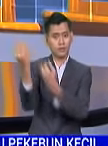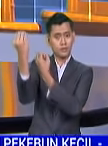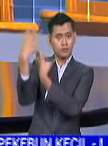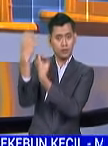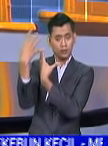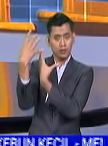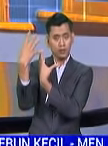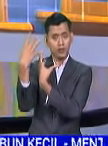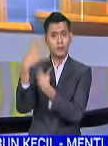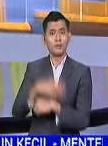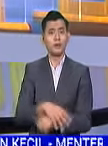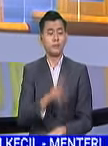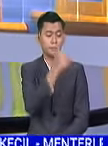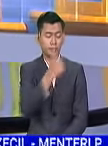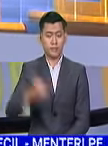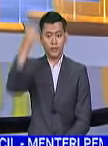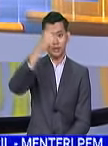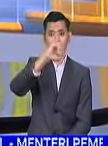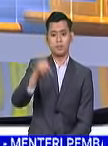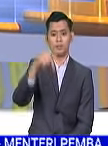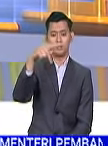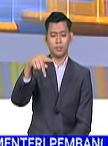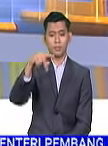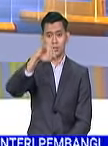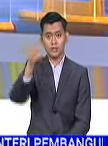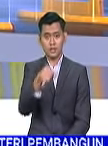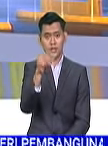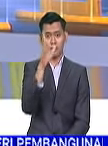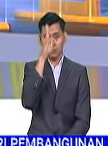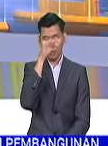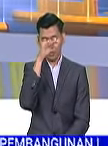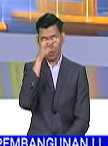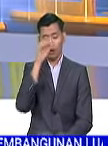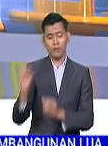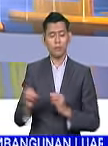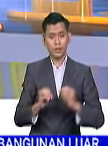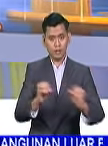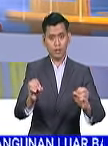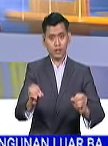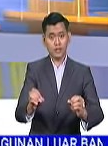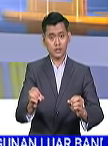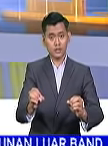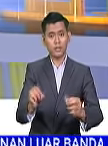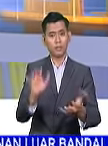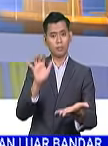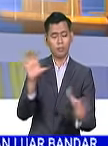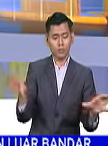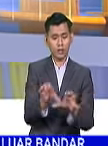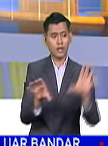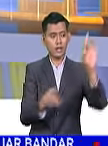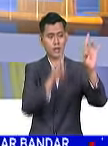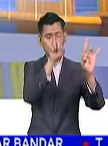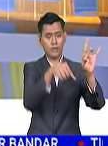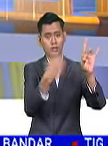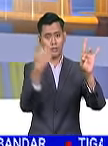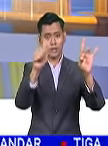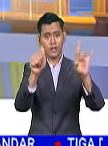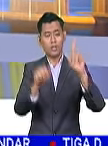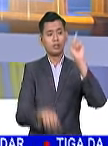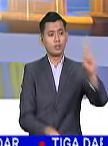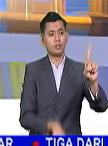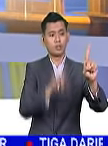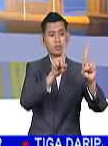Pengangkutan Jalan JPJ Negeri Muhammad Firdaus Sharif memberitahu sepanjang op merah yang dijalankan sejak 8 Oktober lepas, 112